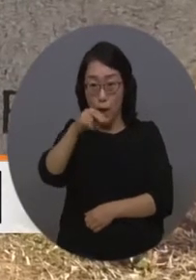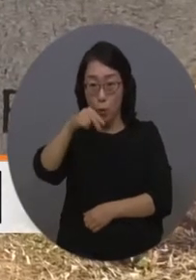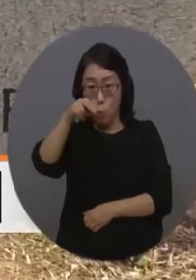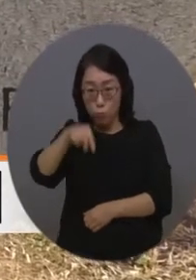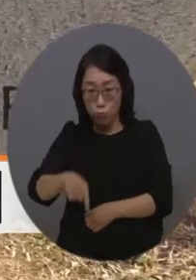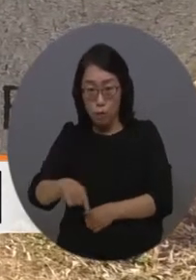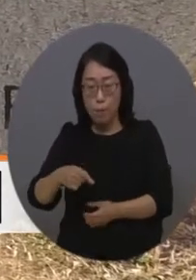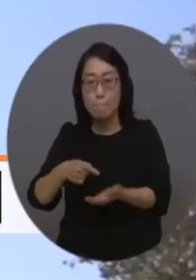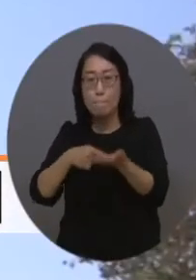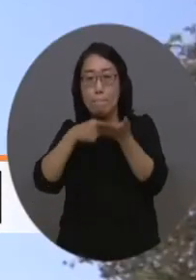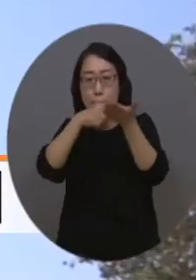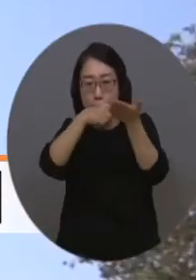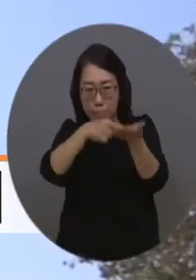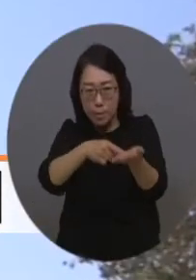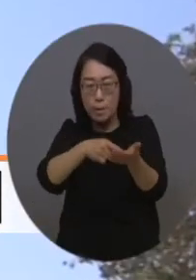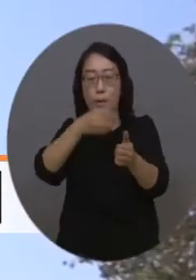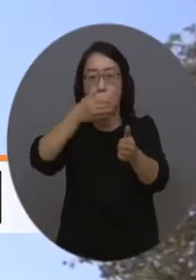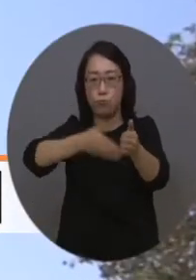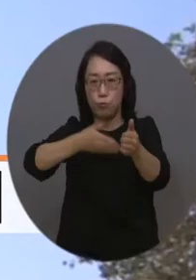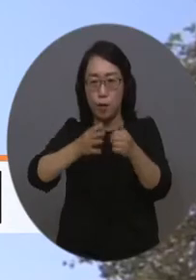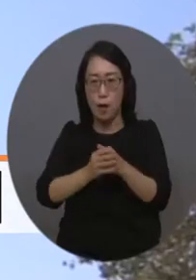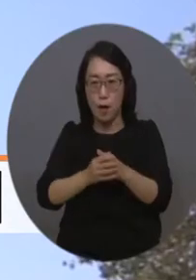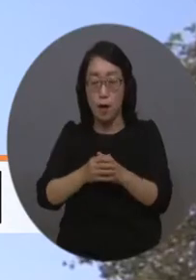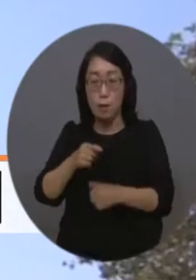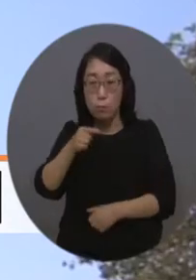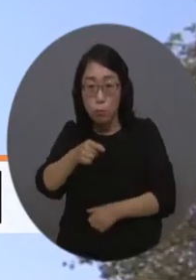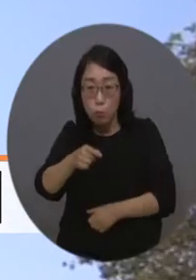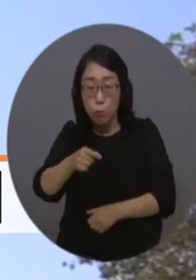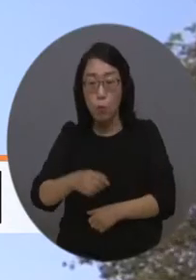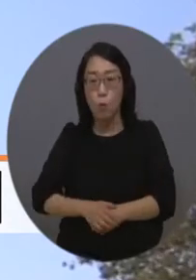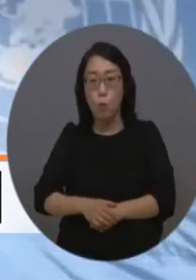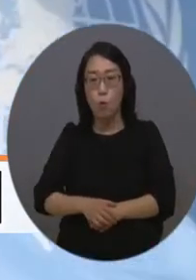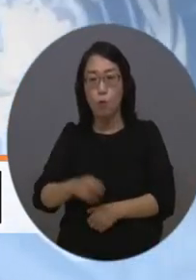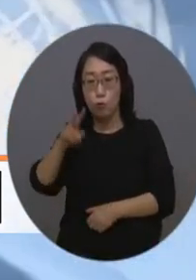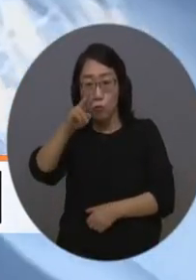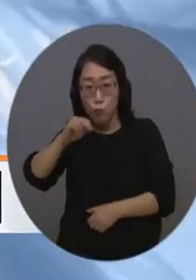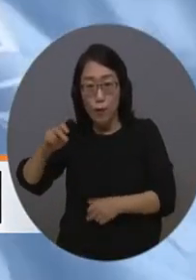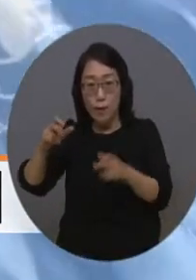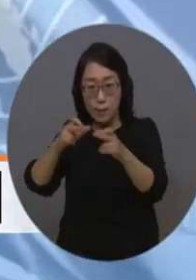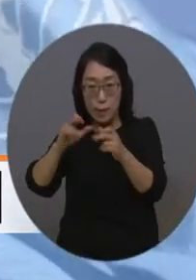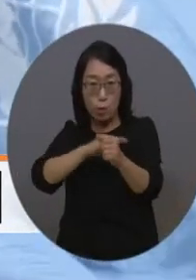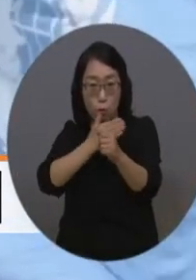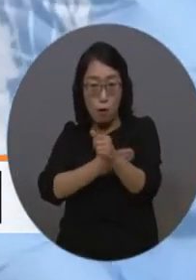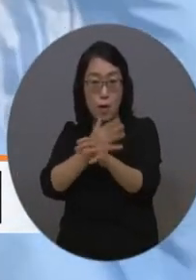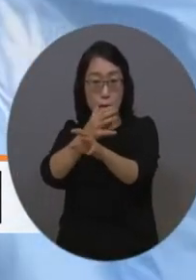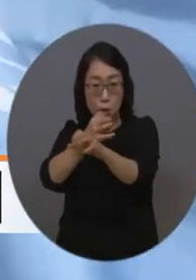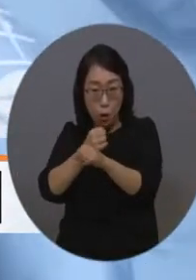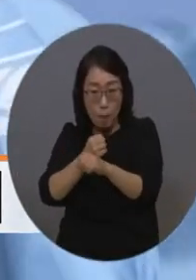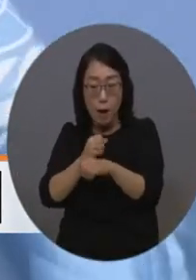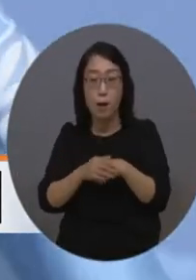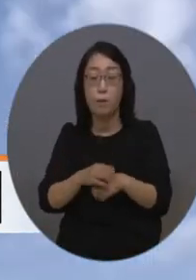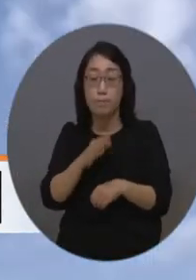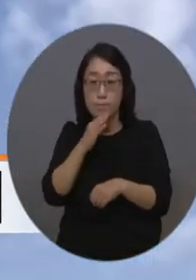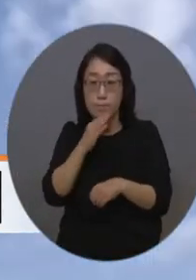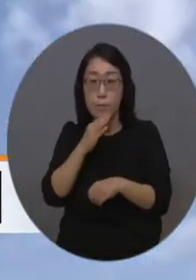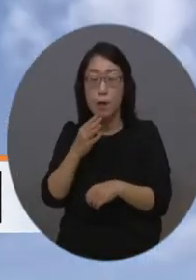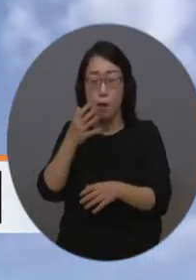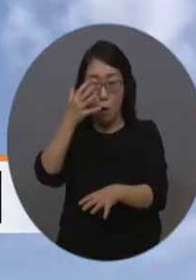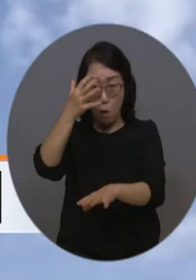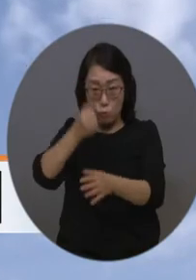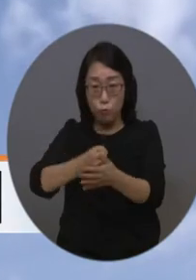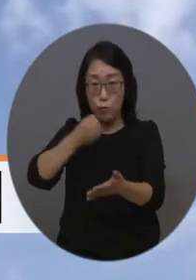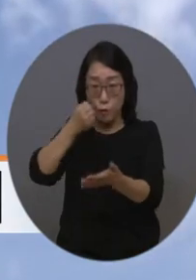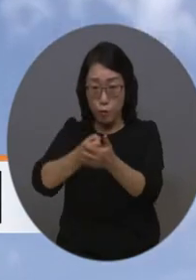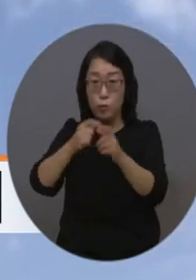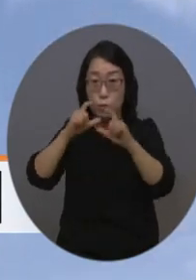의뢰했다고 밝혔습니다. 유엔 장애인 권리 협약은 2006년 12월 유엔 총회에서 최종 채택돼 2008년